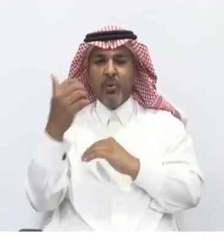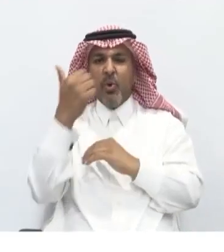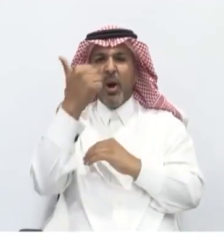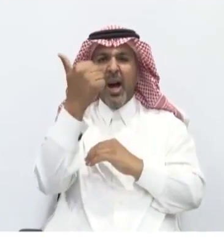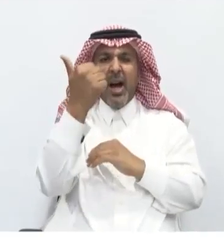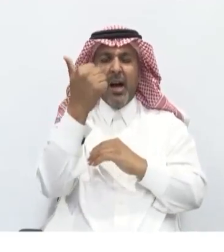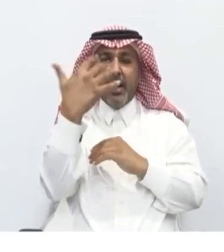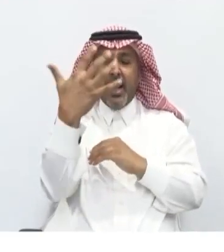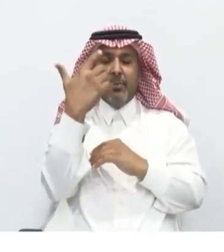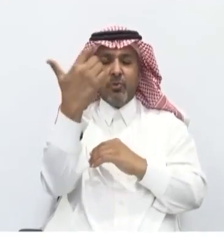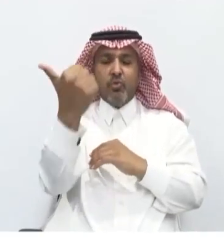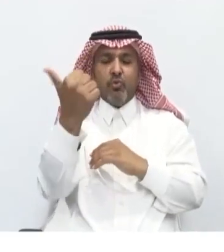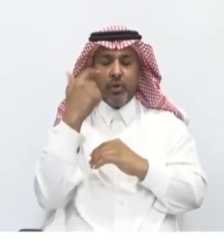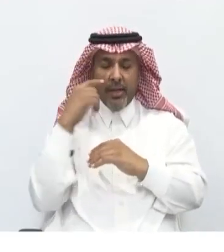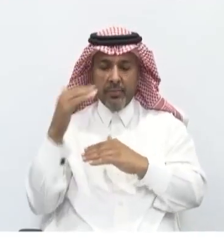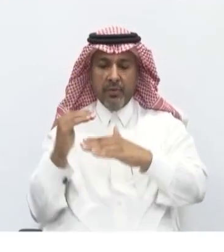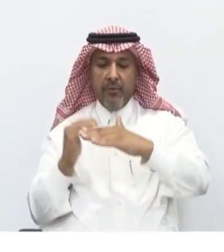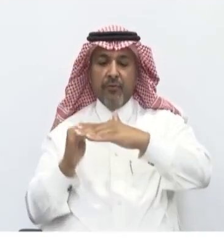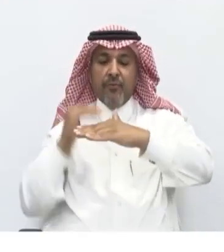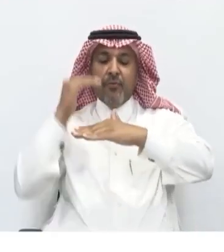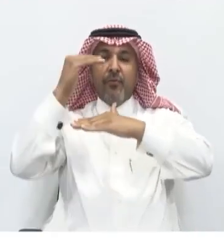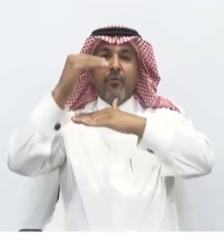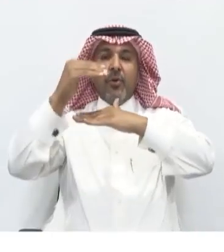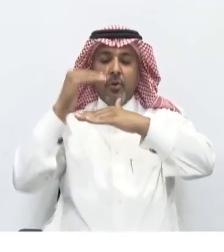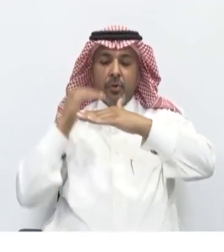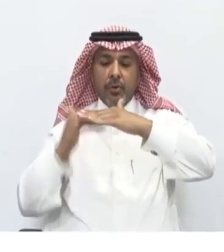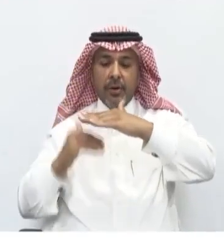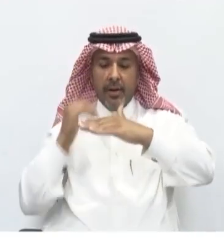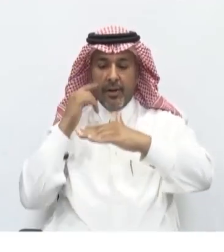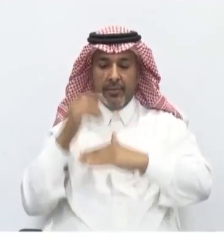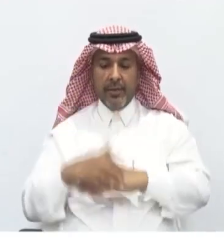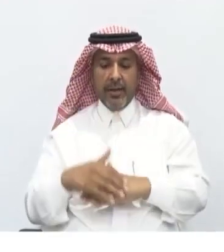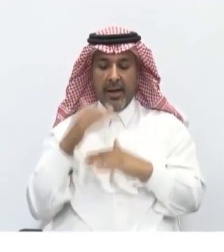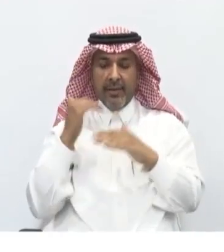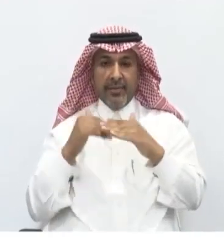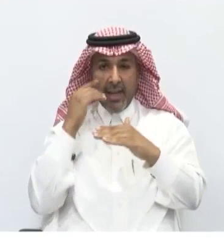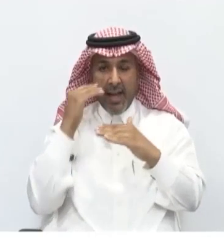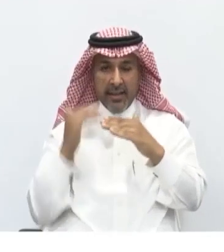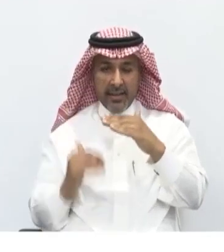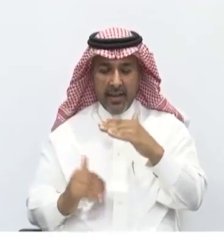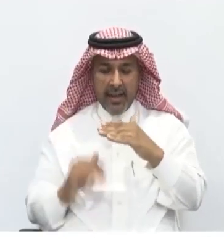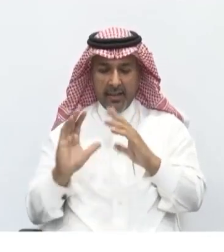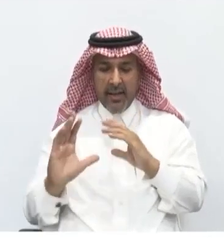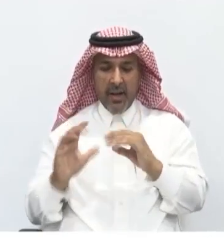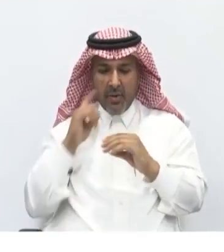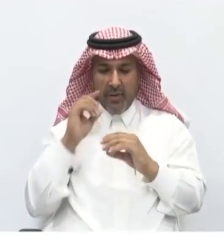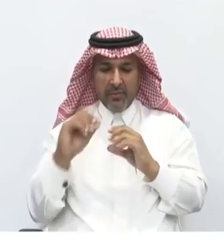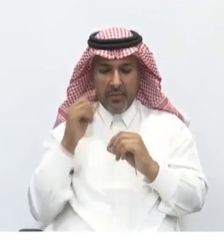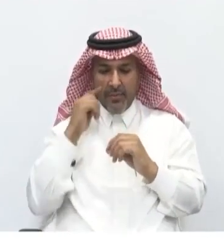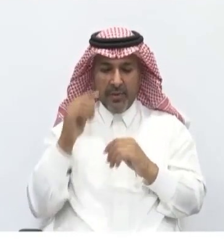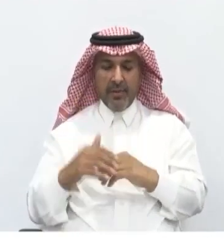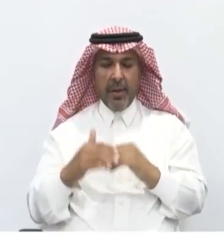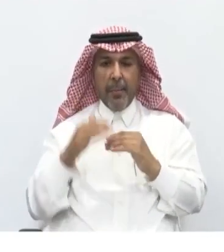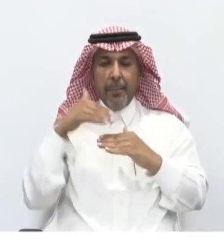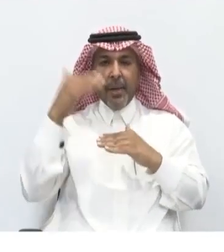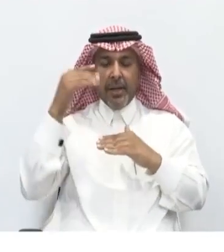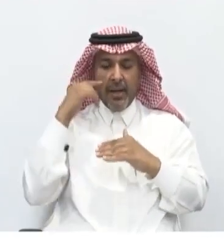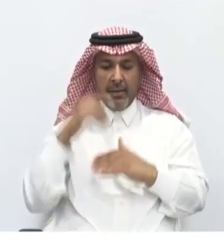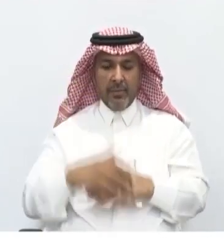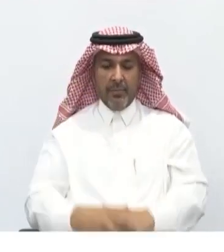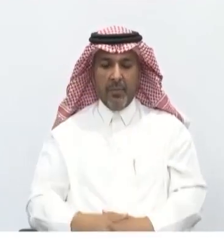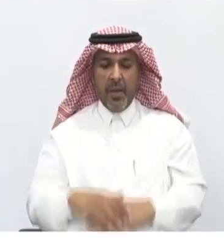نثبت المقام وهو الالمنيوم اربعه اربعه مول من الالمنيوم مر البسط سيكون